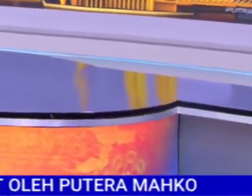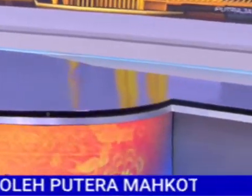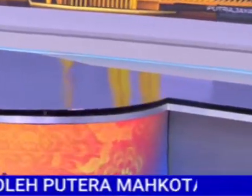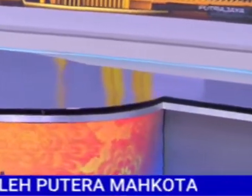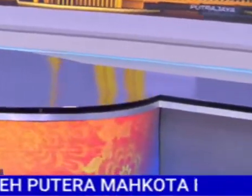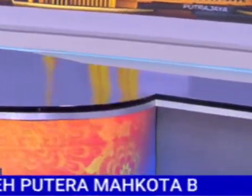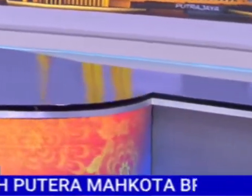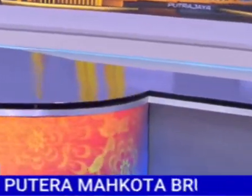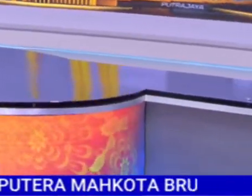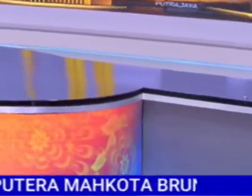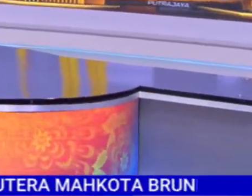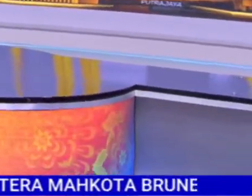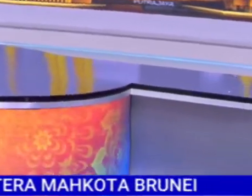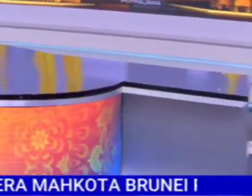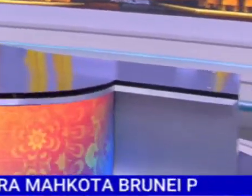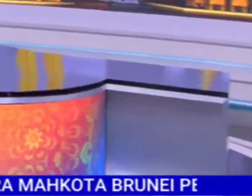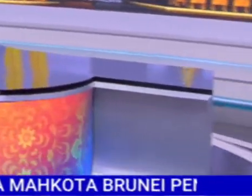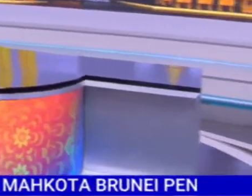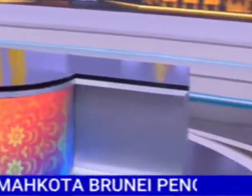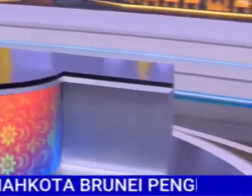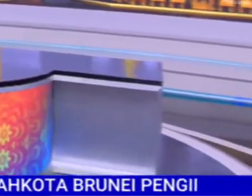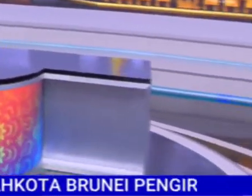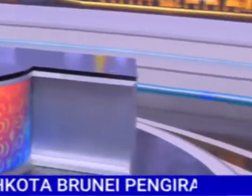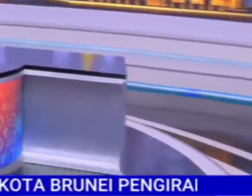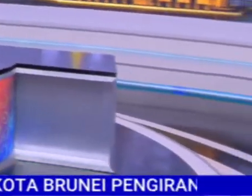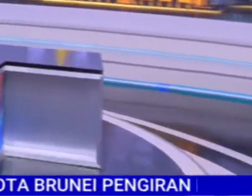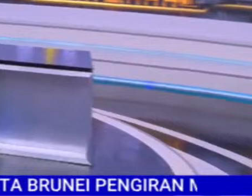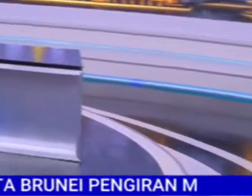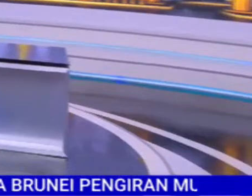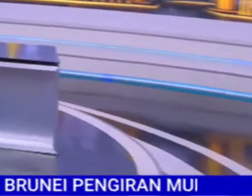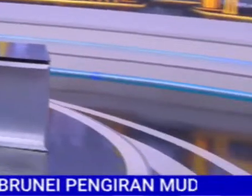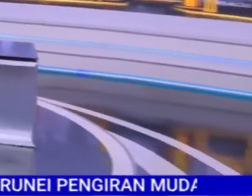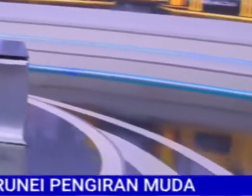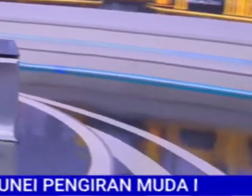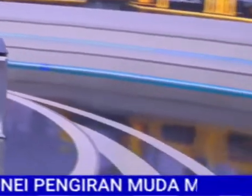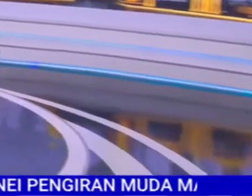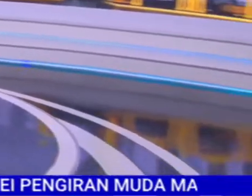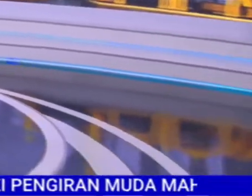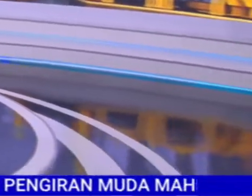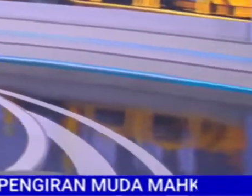Baik terima kasih dia dengan perkembangan dari Sabah kita jumpa